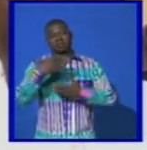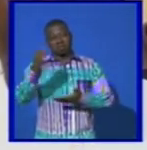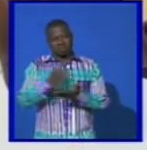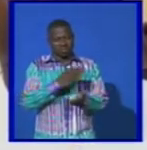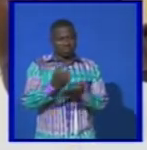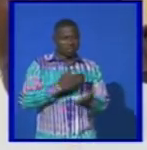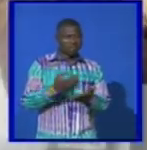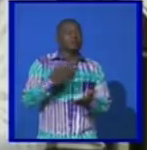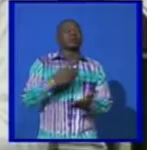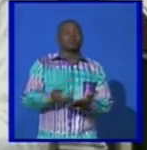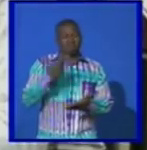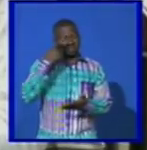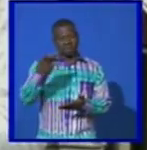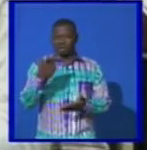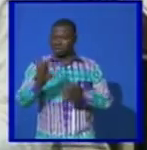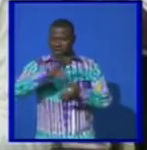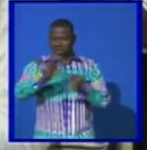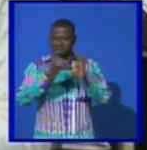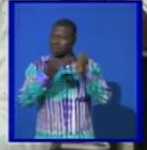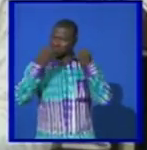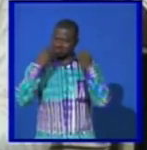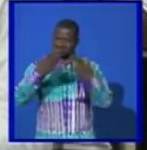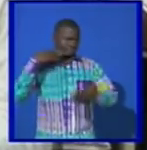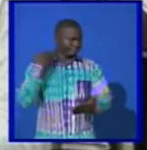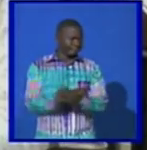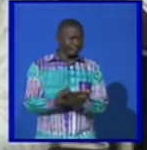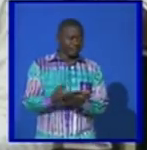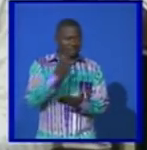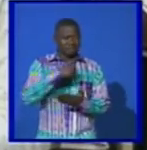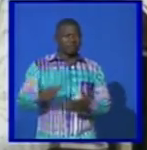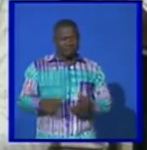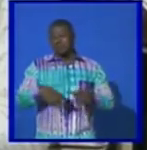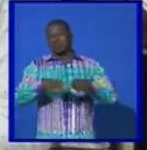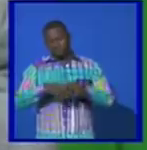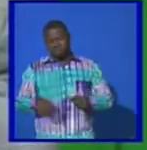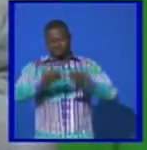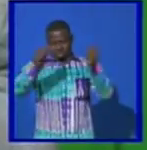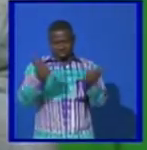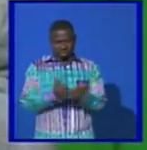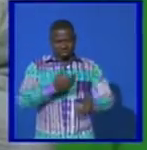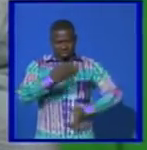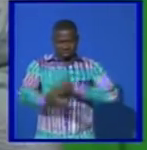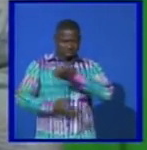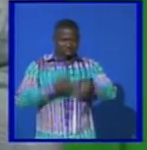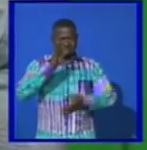chiffres seront très édifiants. Le collectif des associations de commerçants de Bobo Dioulasso a été créé en